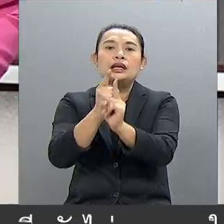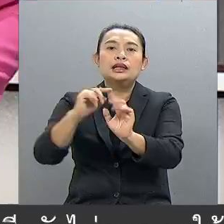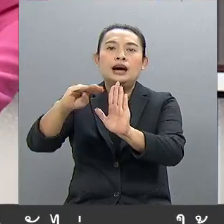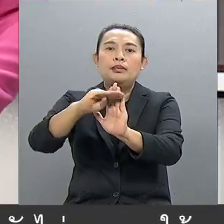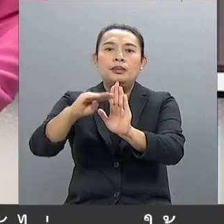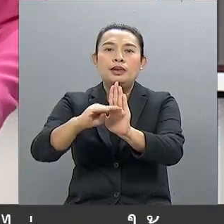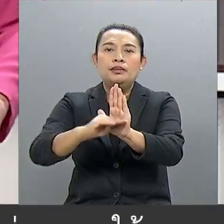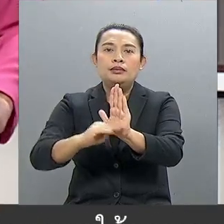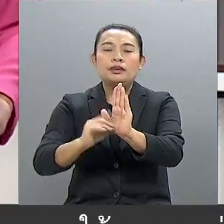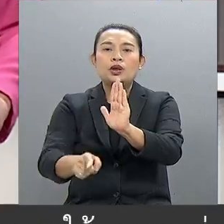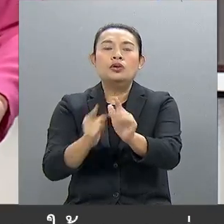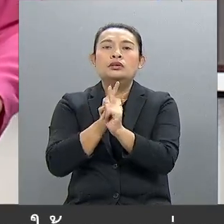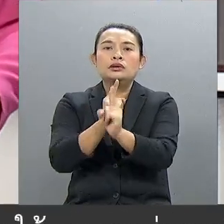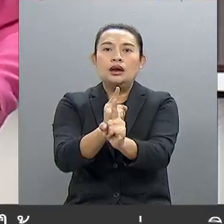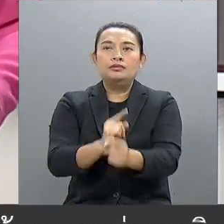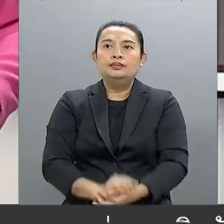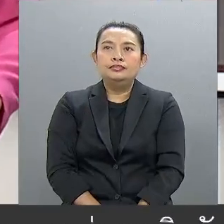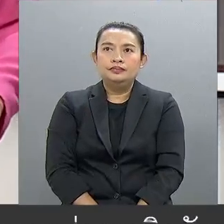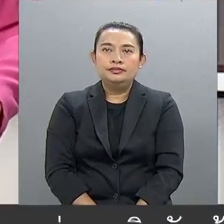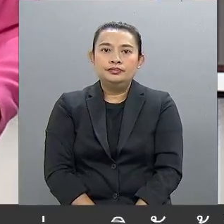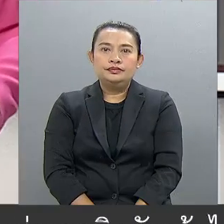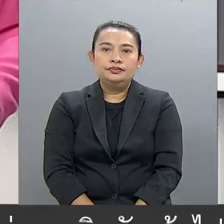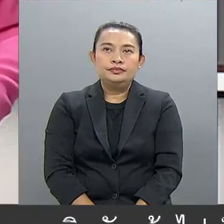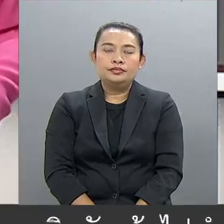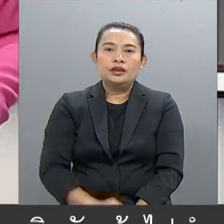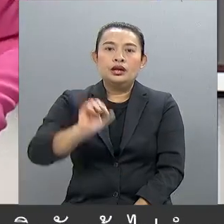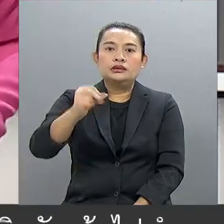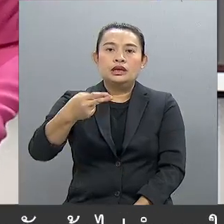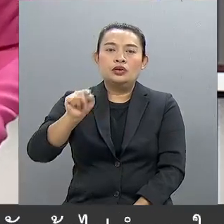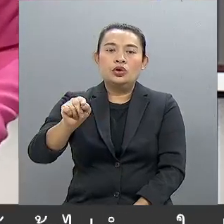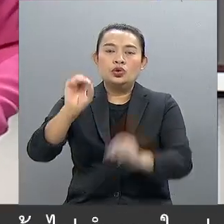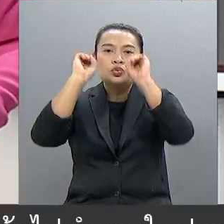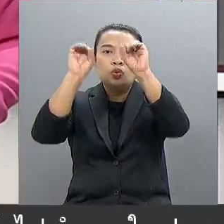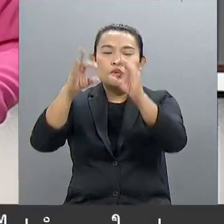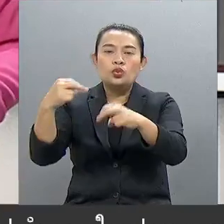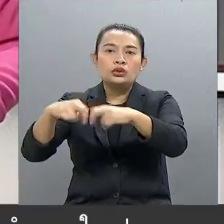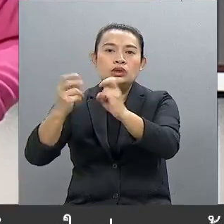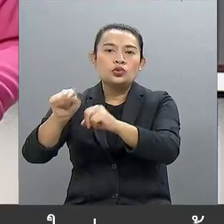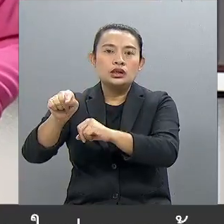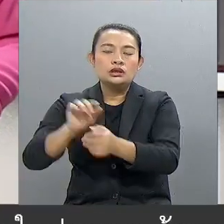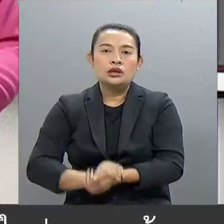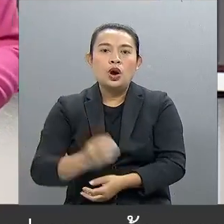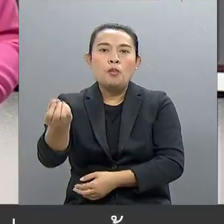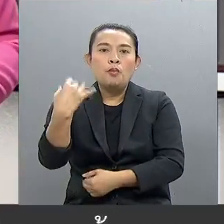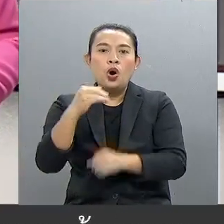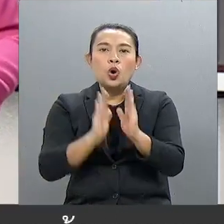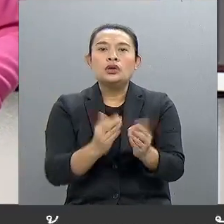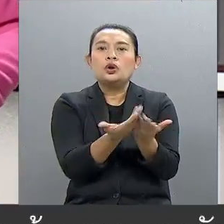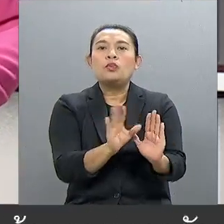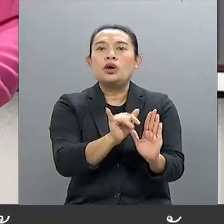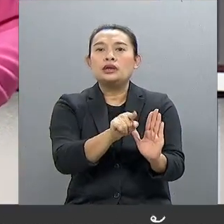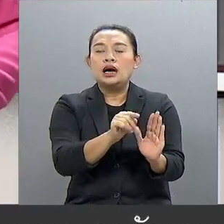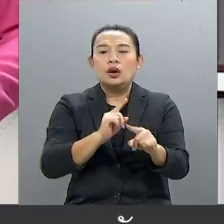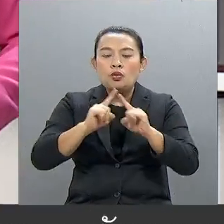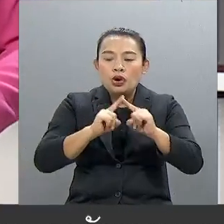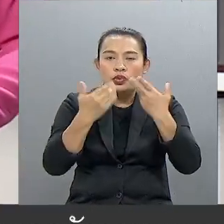ก็ว่ากันไปนะคะแต่ดูเหมือนว่าทางสหกรณ์ออมทรัพย์ครูที่สุรินทร์เนี่ยก็จะมีการเรียกผู้ที่เป็นทายาทของผู้เสียชีวิตมาพูดคุยกันแล้ว